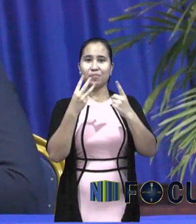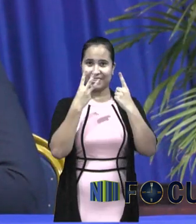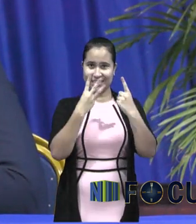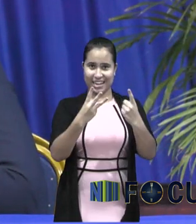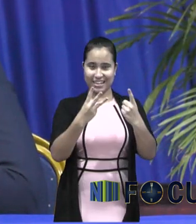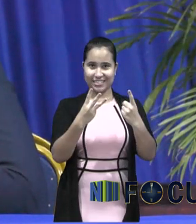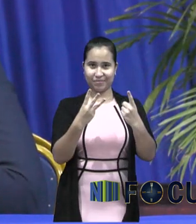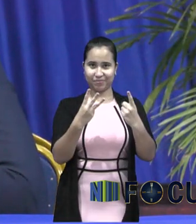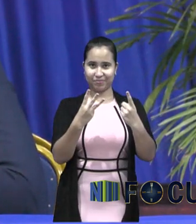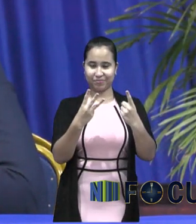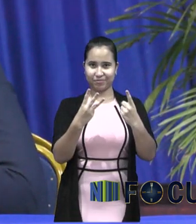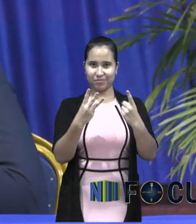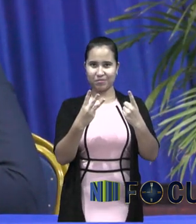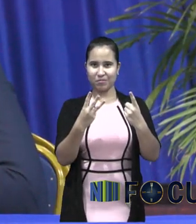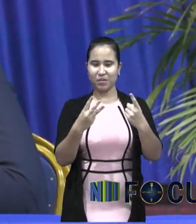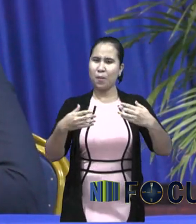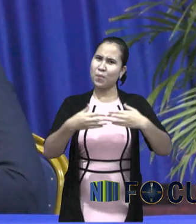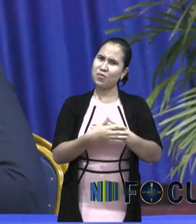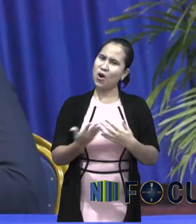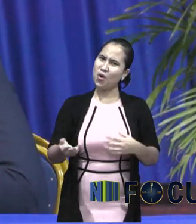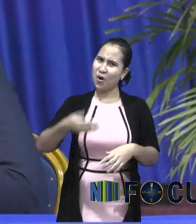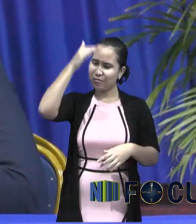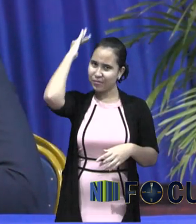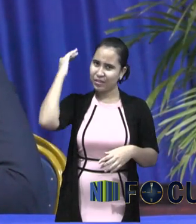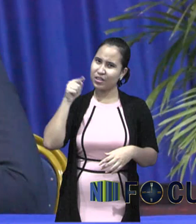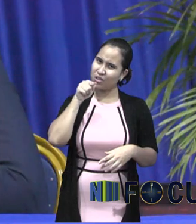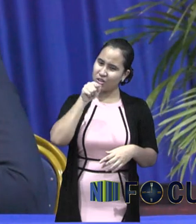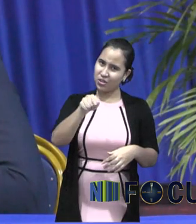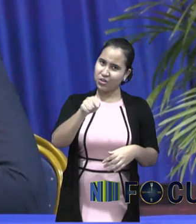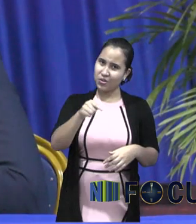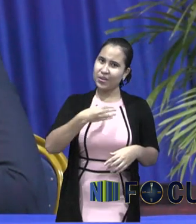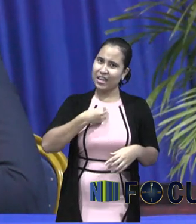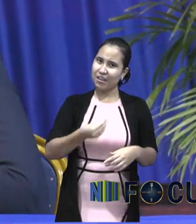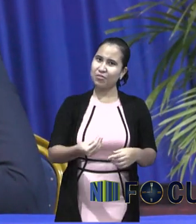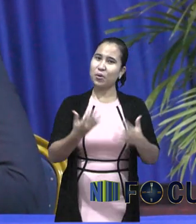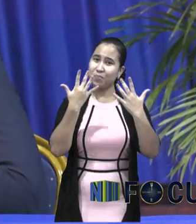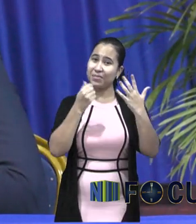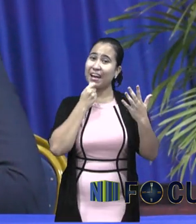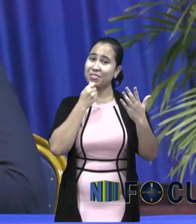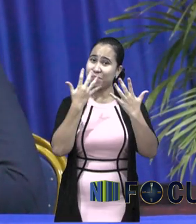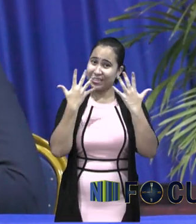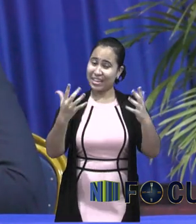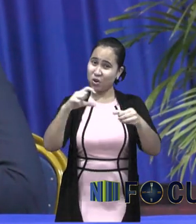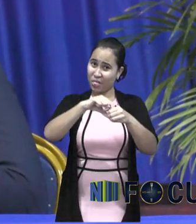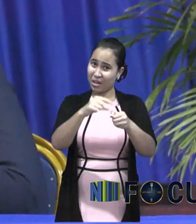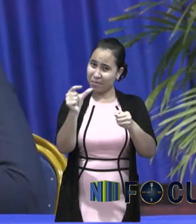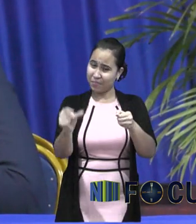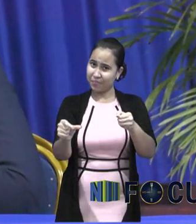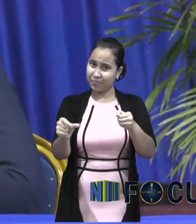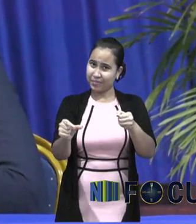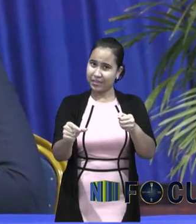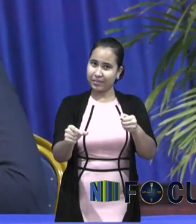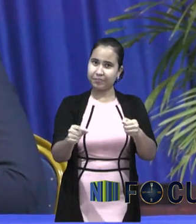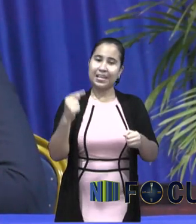En 13 geven ze aan, mevrouw of meneer, u heeft op 10 contact gehad met iemand. Dan worden die dagen